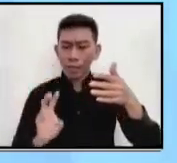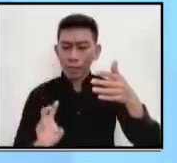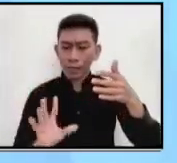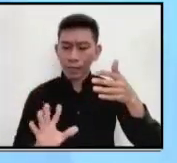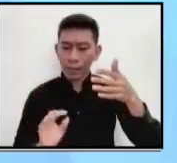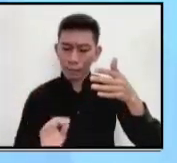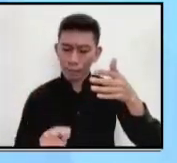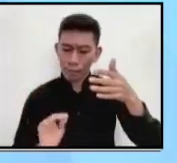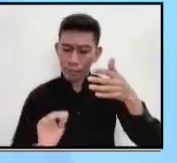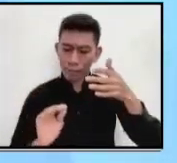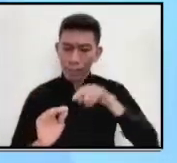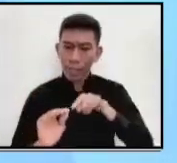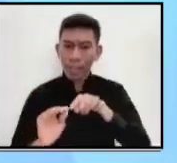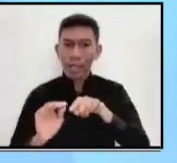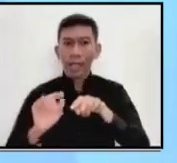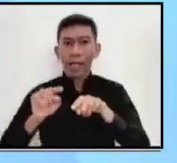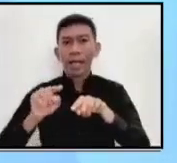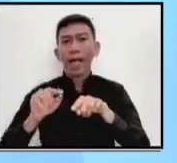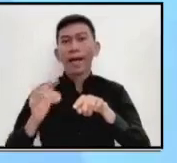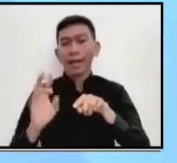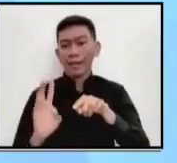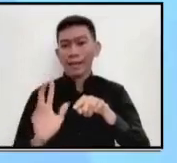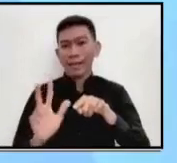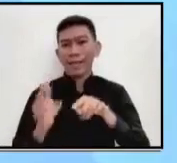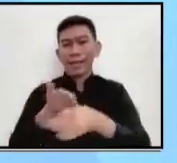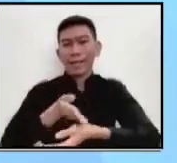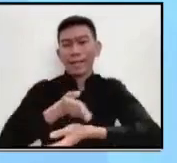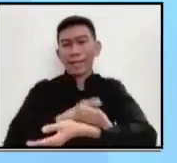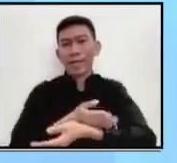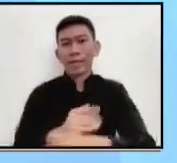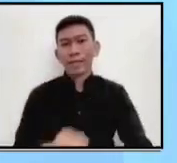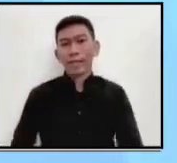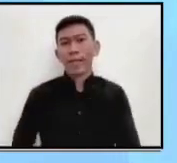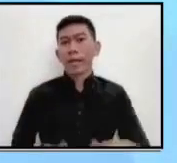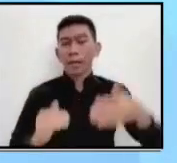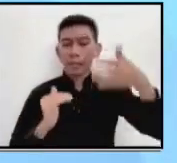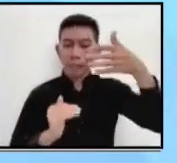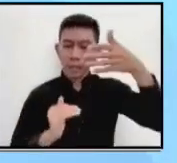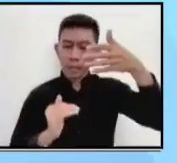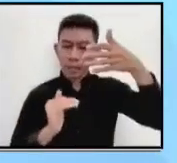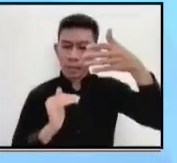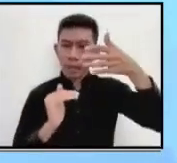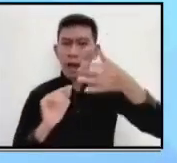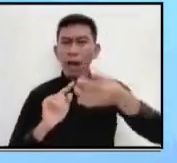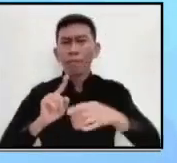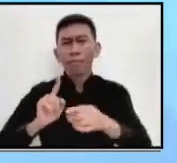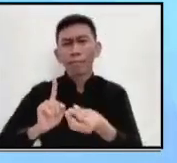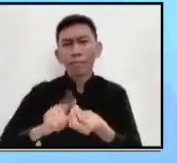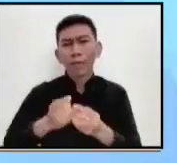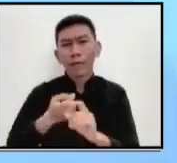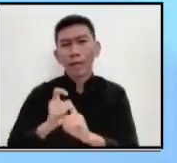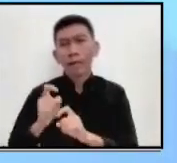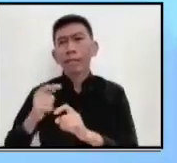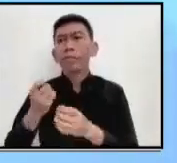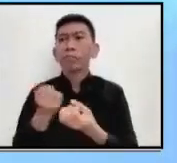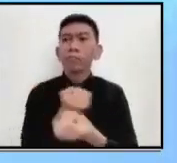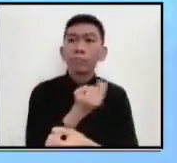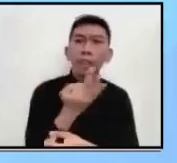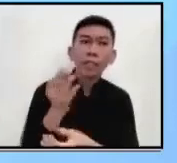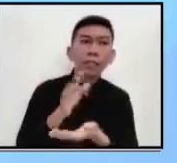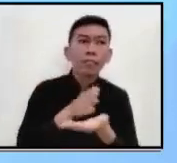2023 na pang-75. Ang ranking ay nakabase sa bilang ng mga destinasyon na pwedeng bisitahin kahit walang